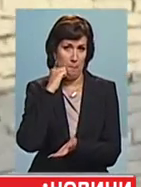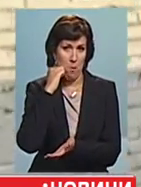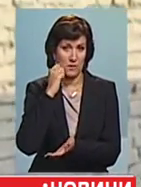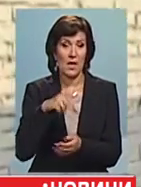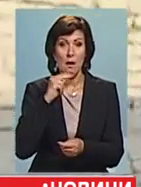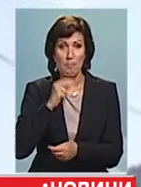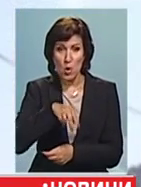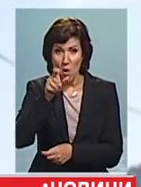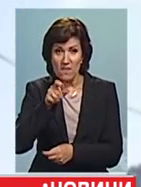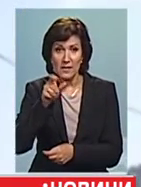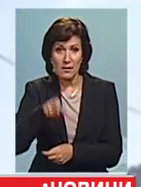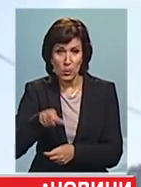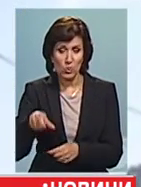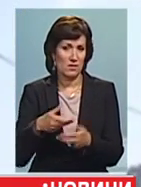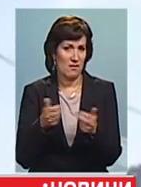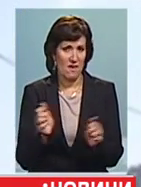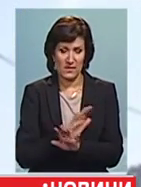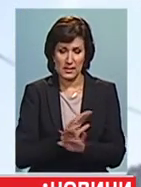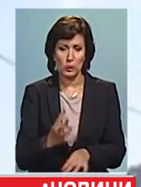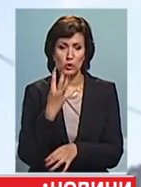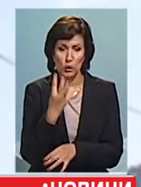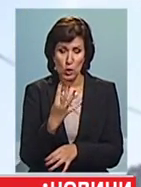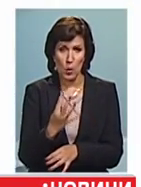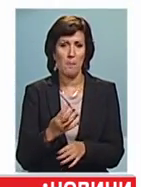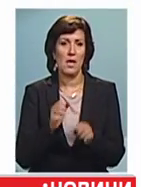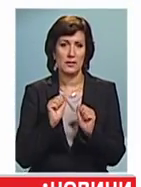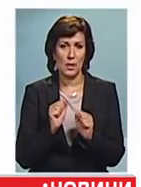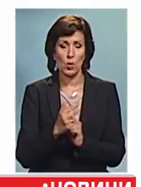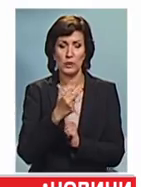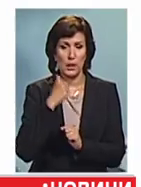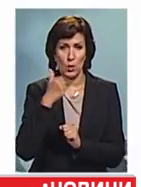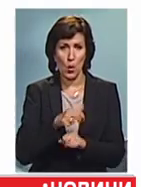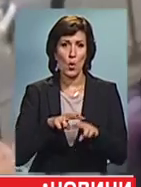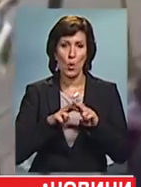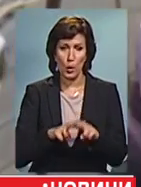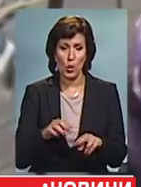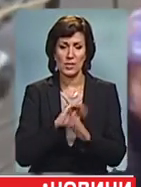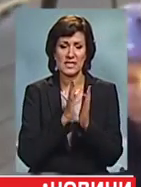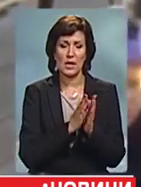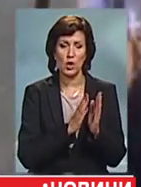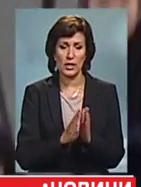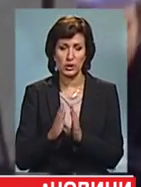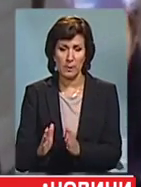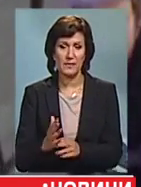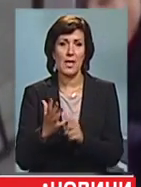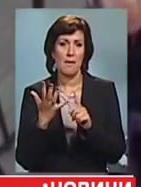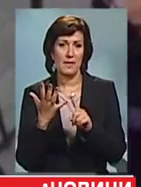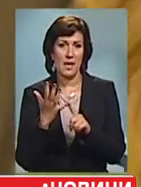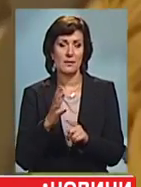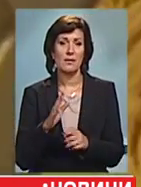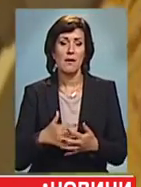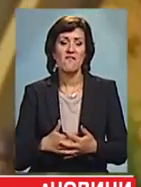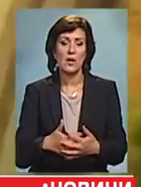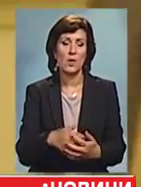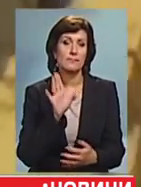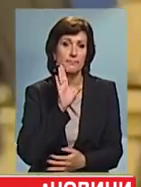Своєї провини молоді люди не визнають. Чотирьом підсудним загрожує 3 роки колонії загального режиму. П'ятій –